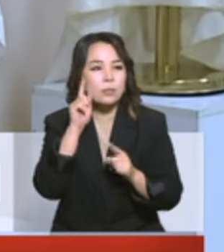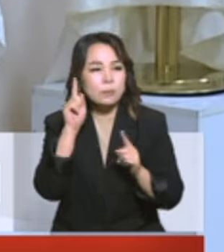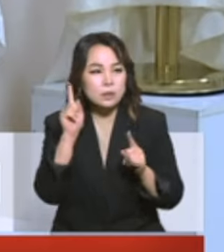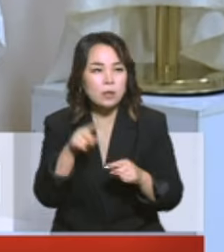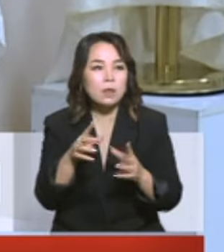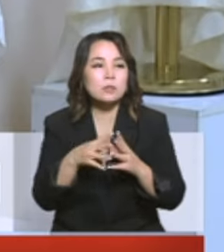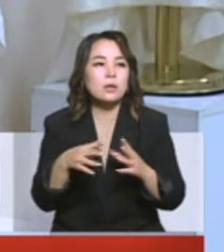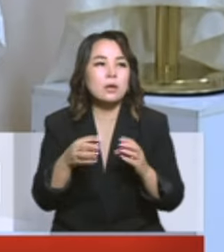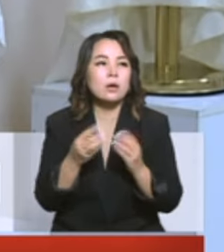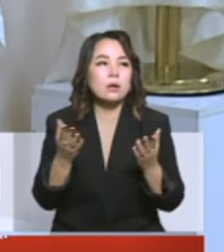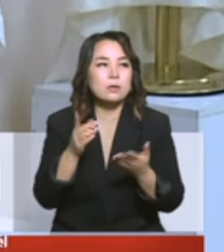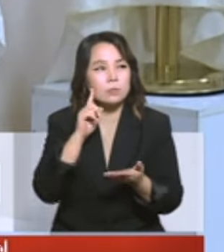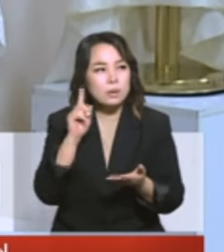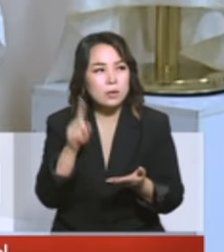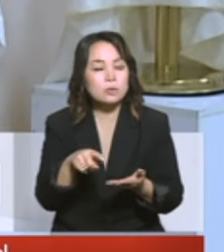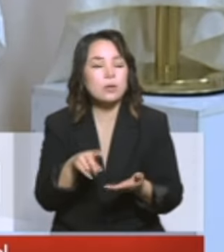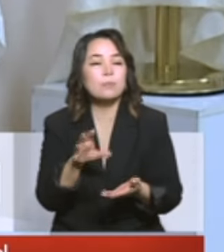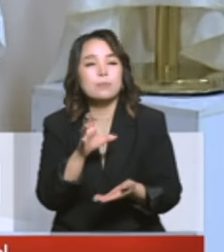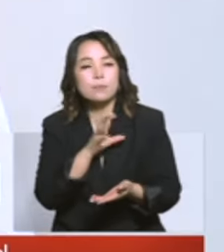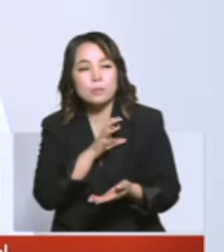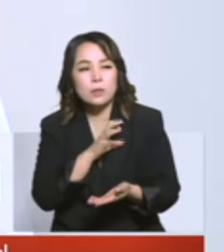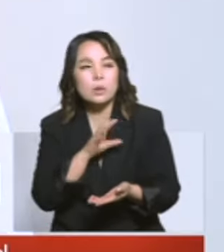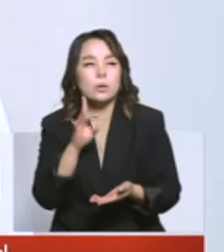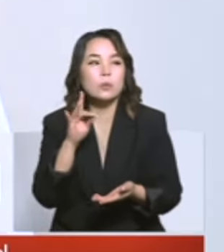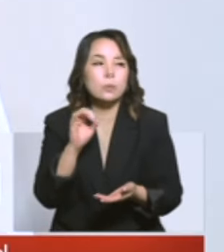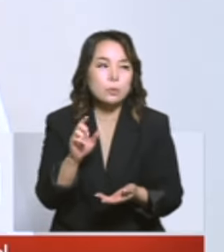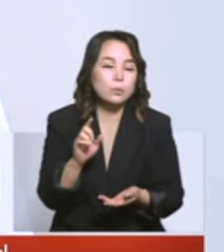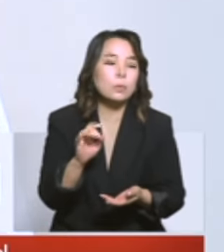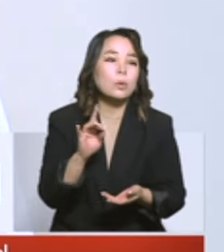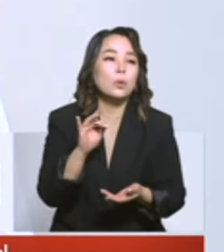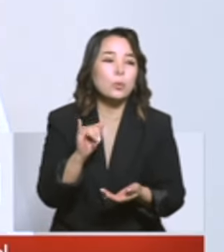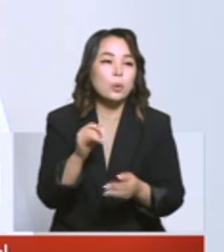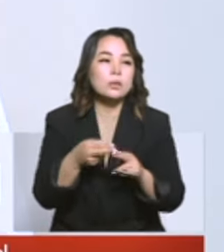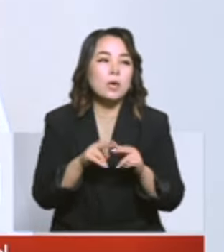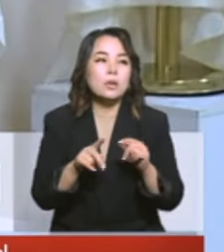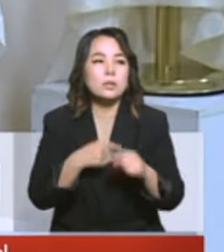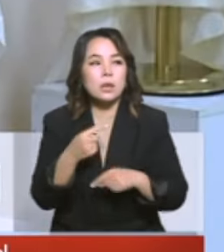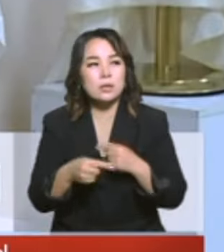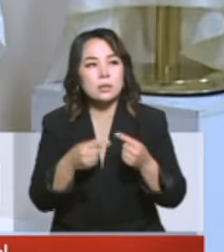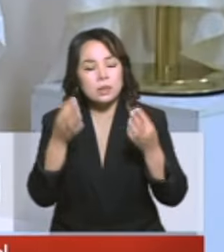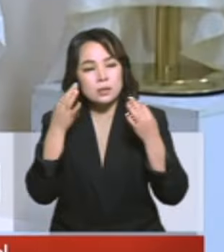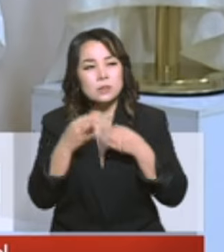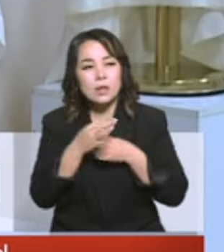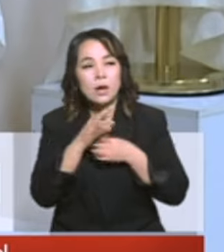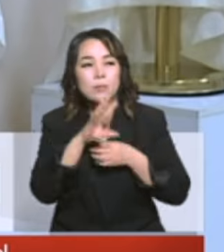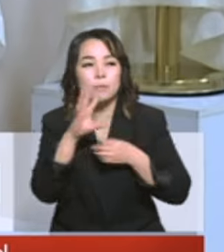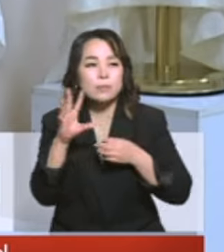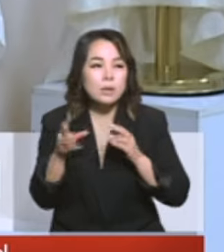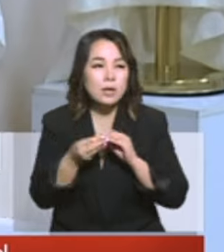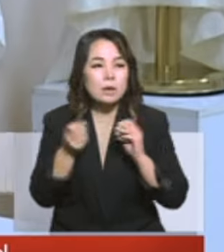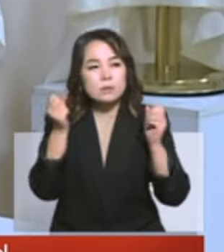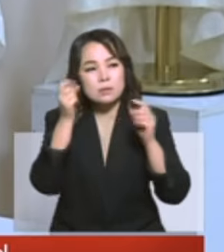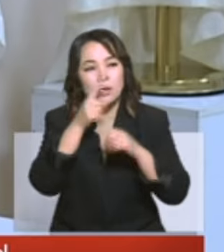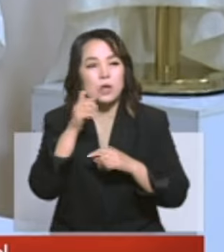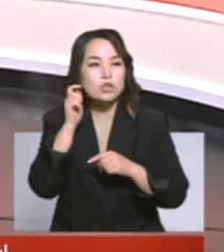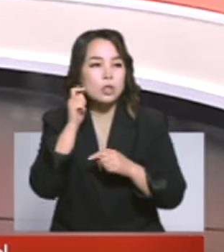қандай отбасынан шыққанын білген, әулетін, қай рудың отын тұтатып отырғанын білген деген сияқты, кимешекке қарап жасын барлығын біліп анықтаған.